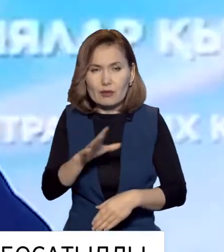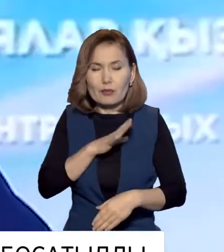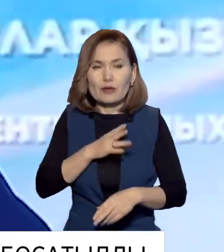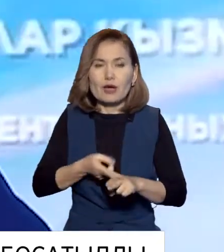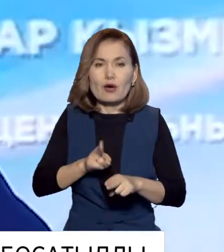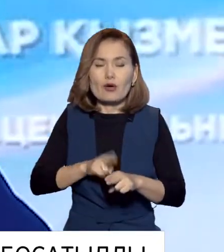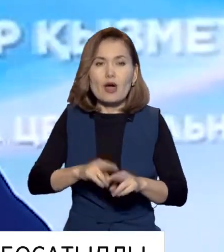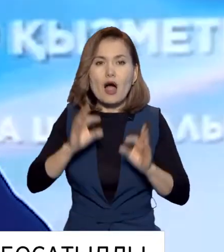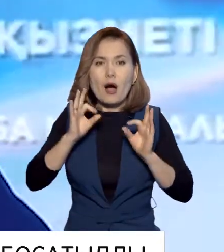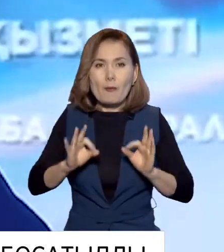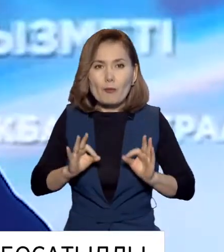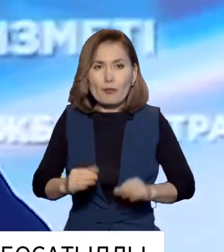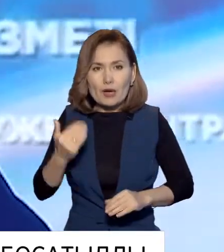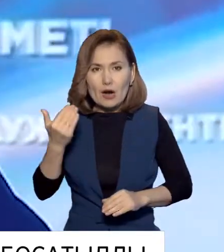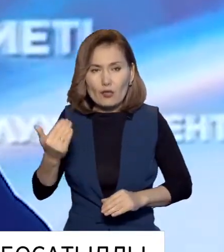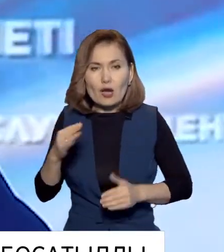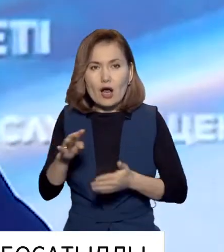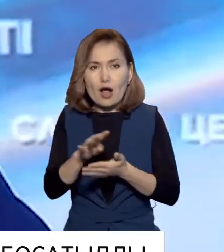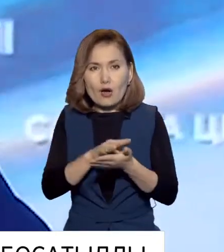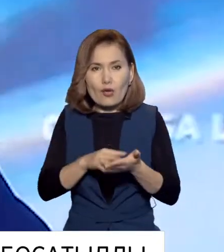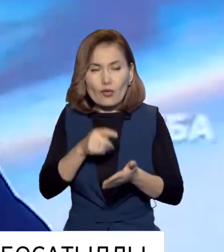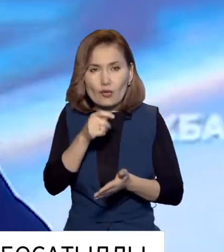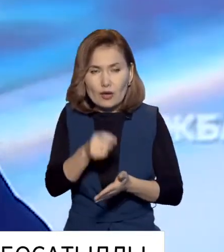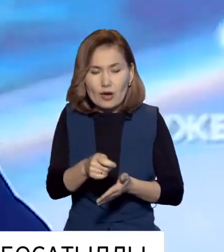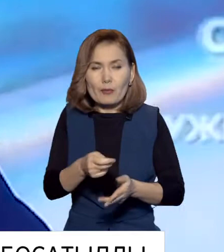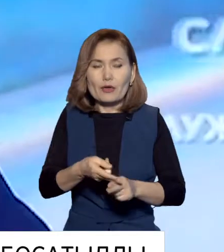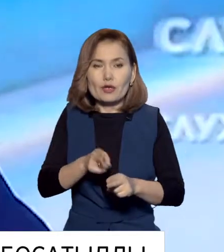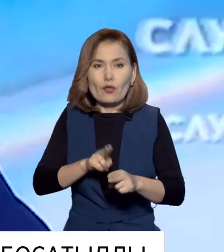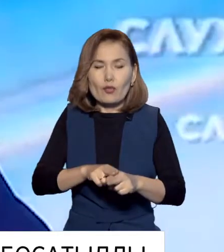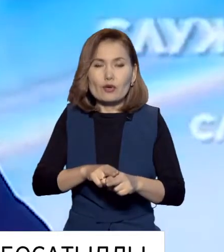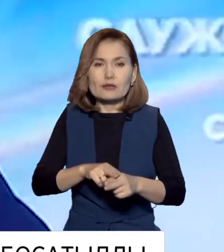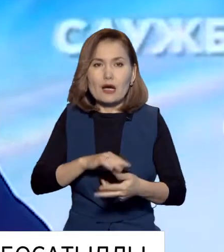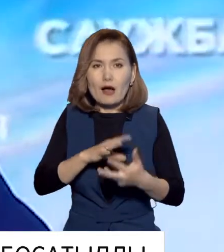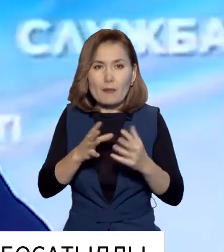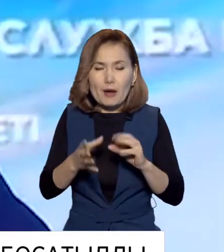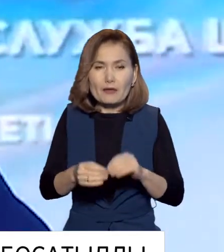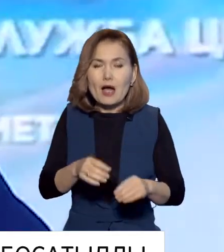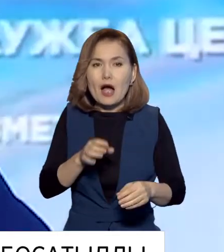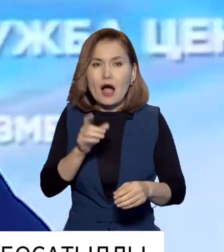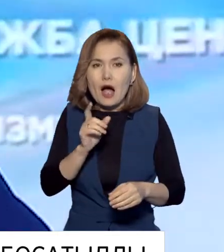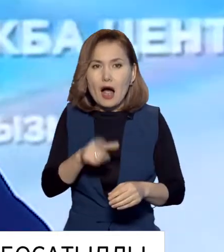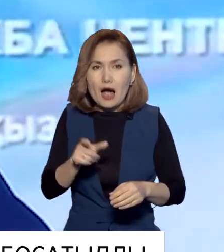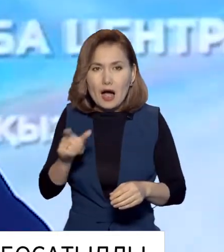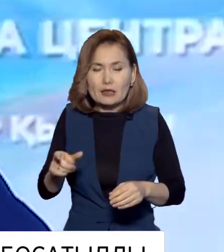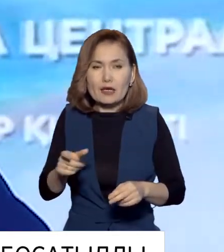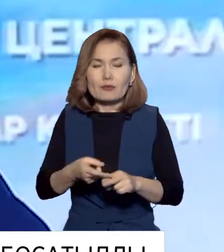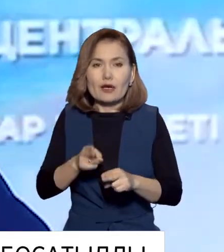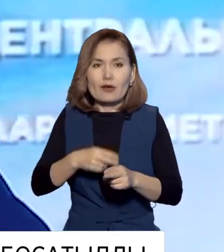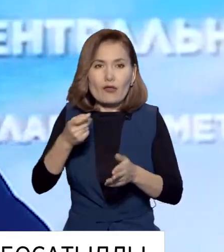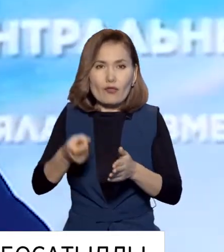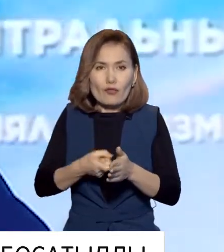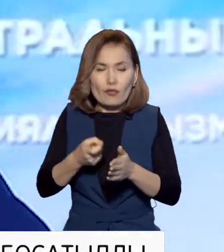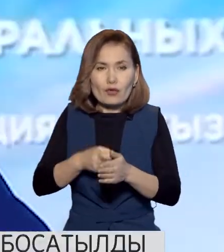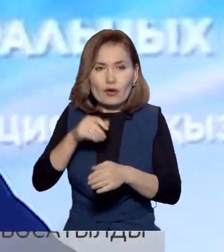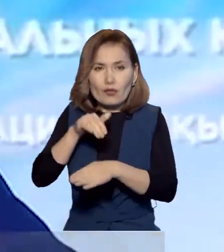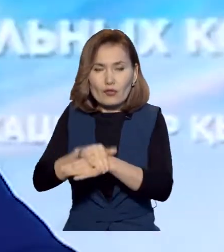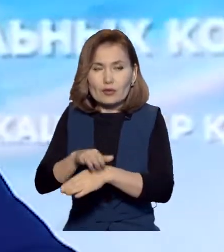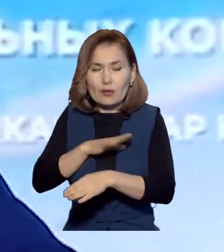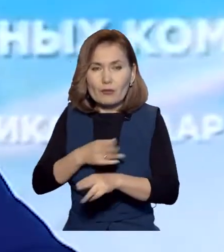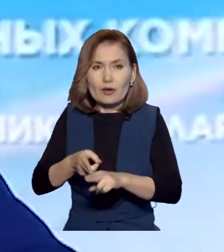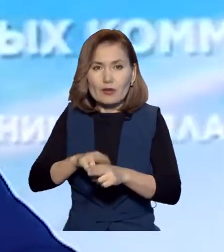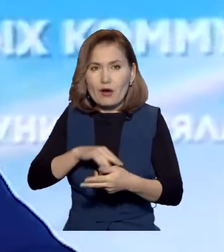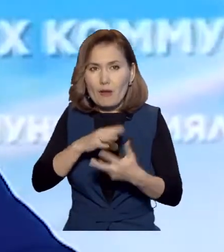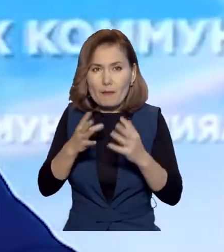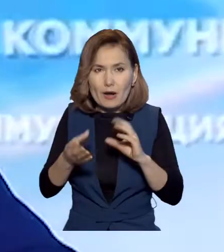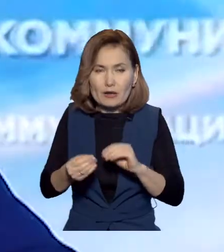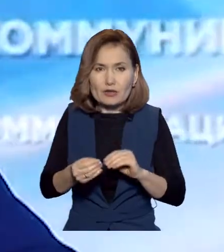Прокурорлардың жазаны жеңілдетуге және айыппұлды ескертуге ауыстыруға бағытталған 738 өтініш хаттары